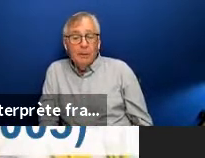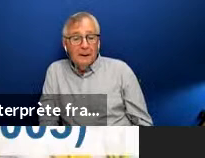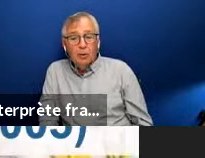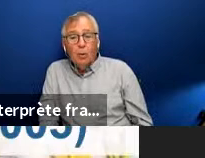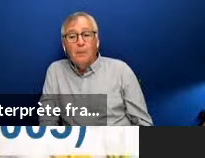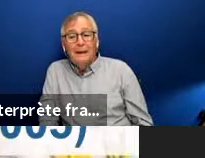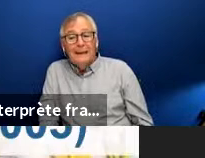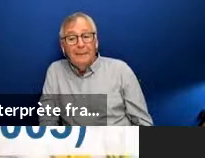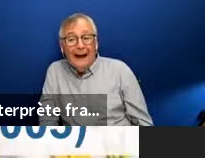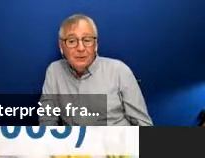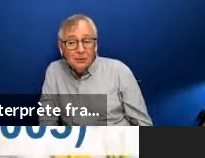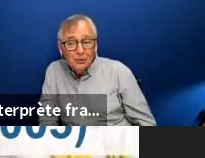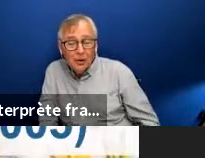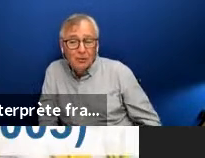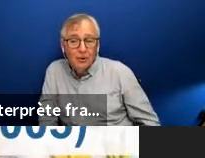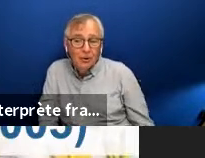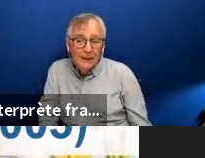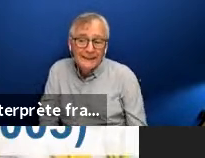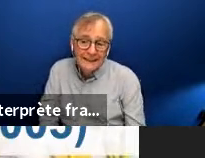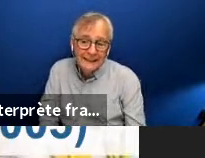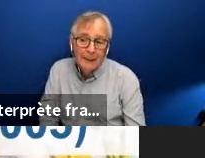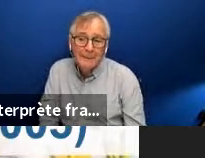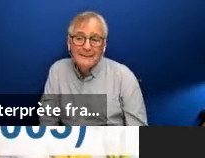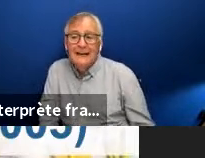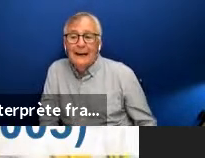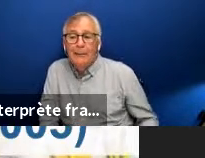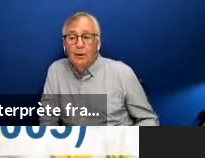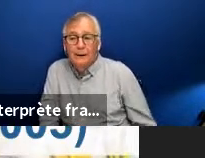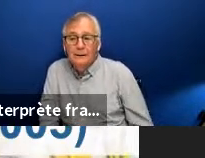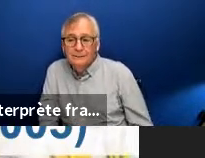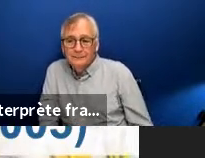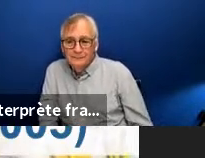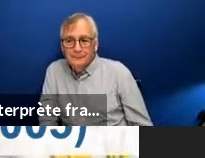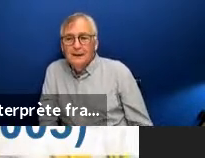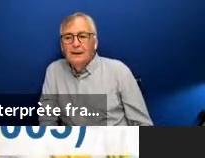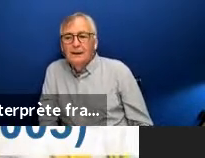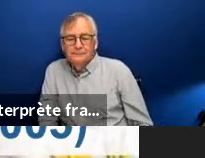Qui a à peu près 3000 images, donc un lexique quand même assez élaboré.